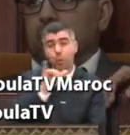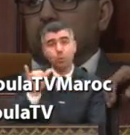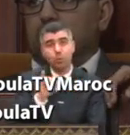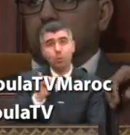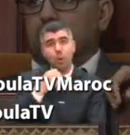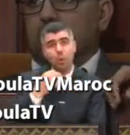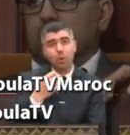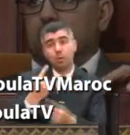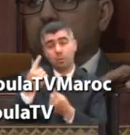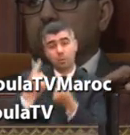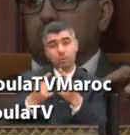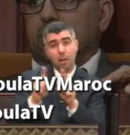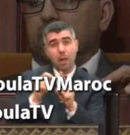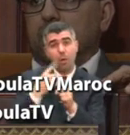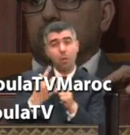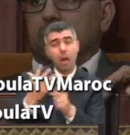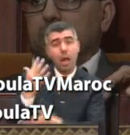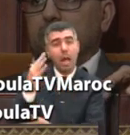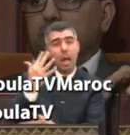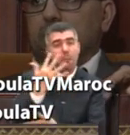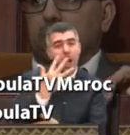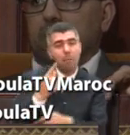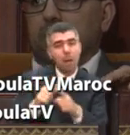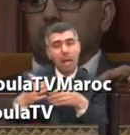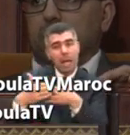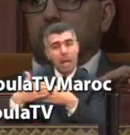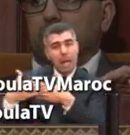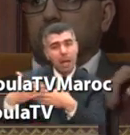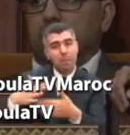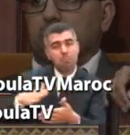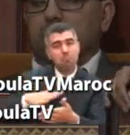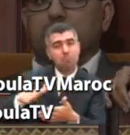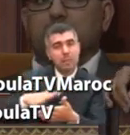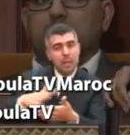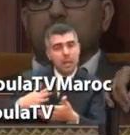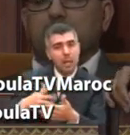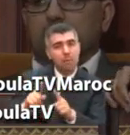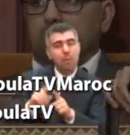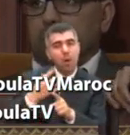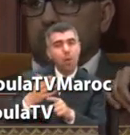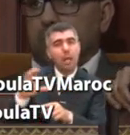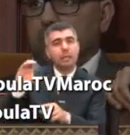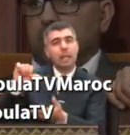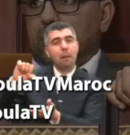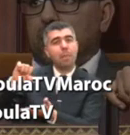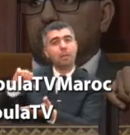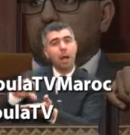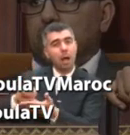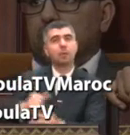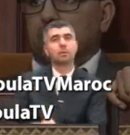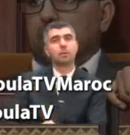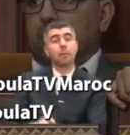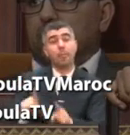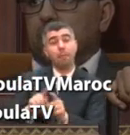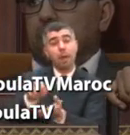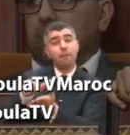كيهدد الحياه ديال الناس خاصه في الغابات المجاوره للمدن والقرى كغابه بوسكوره باقليم النواصر. كذلك يهدد المحاصيل